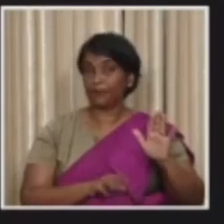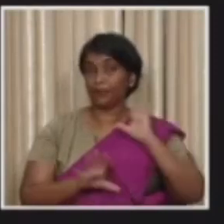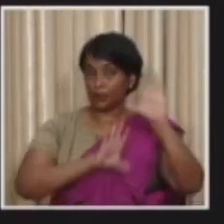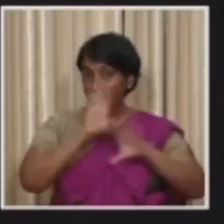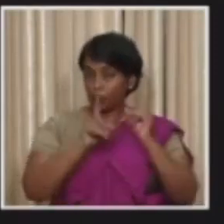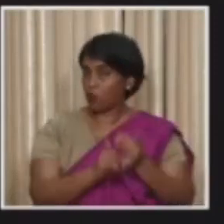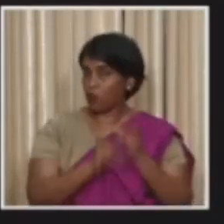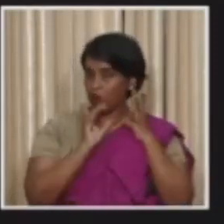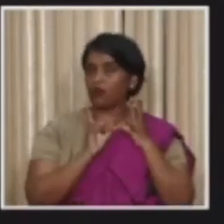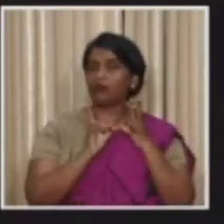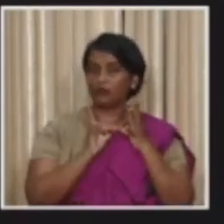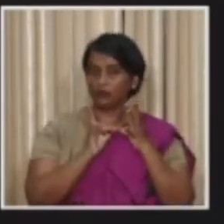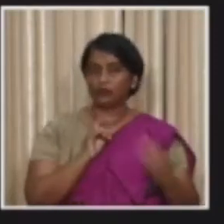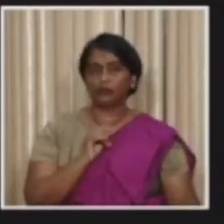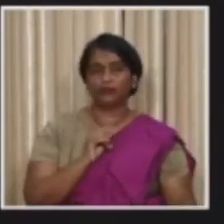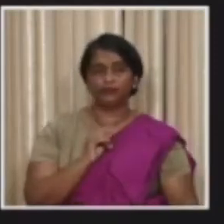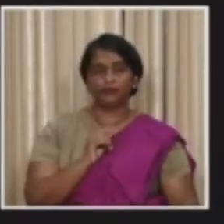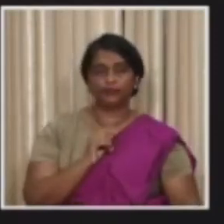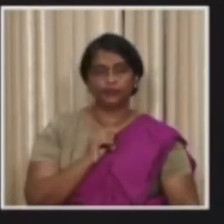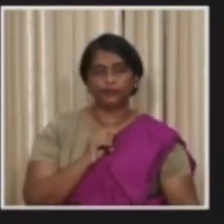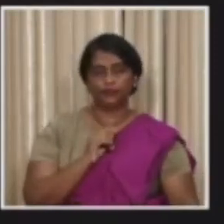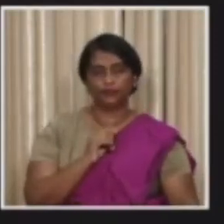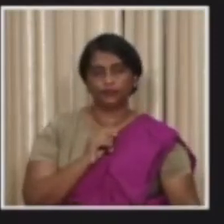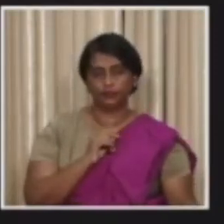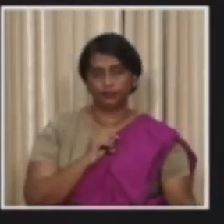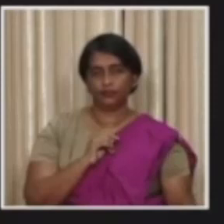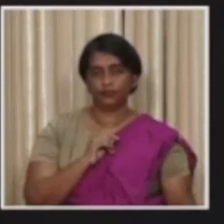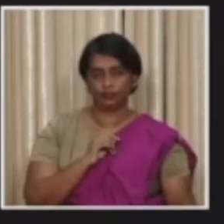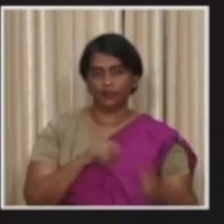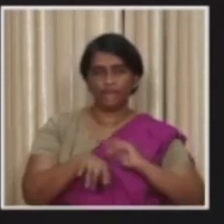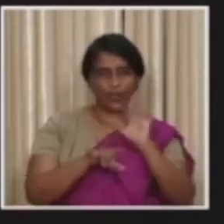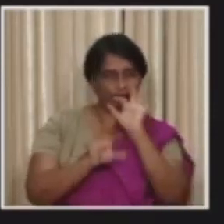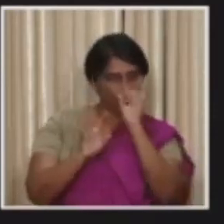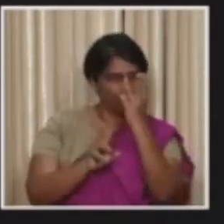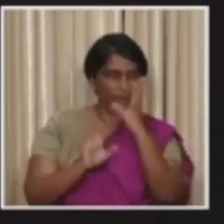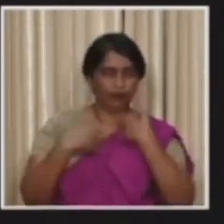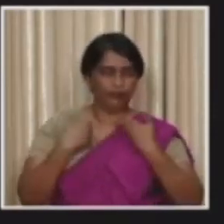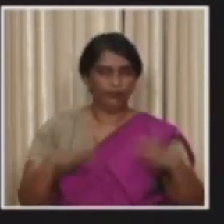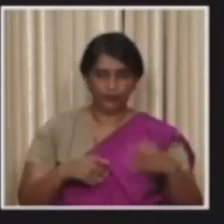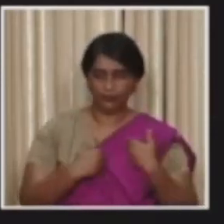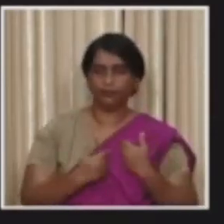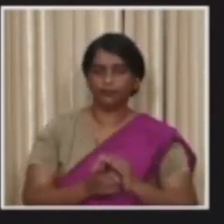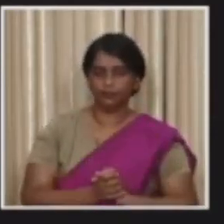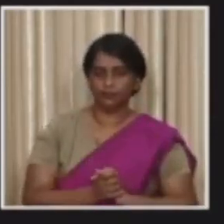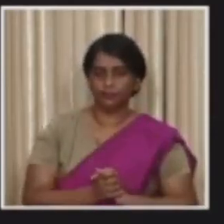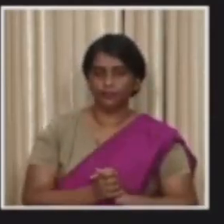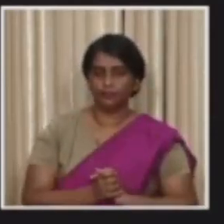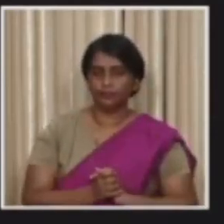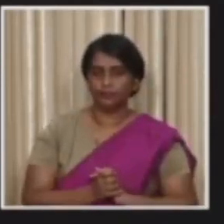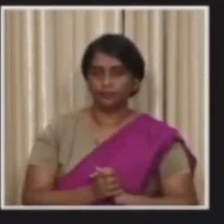තොරතුරු මත ගරු ඇමතිතුමා තව මිනිත්තු 3ක කාලයක් තියෙනවා. හොඳයි, මම නවත්වනවා. නියෝජ්‍ය